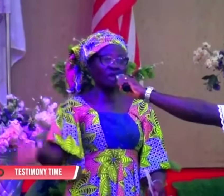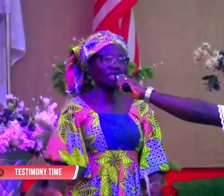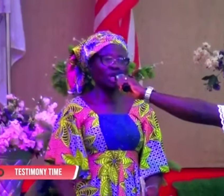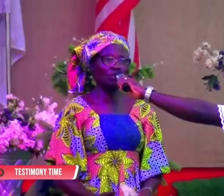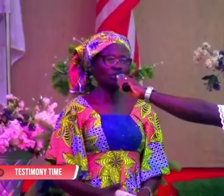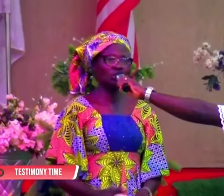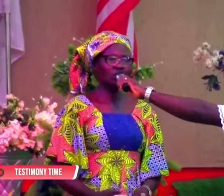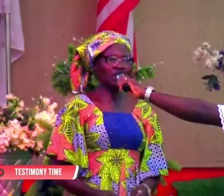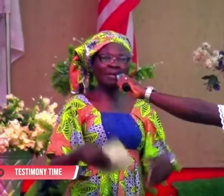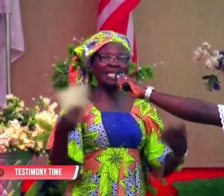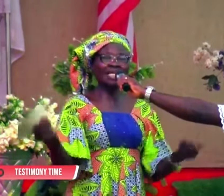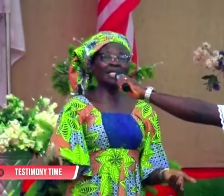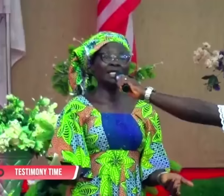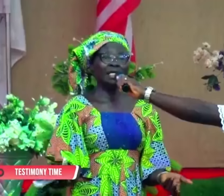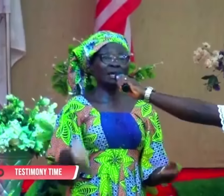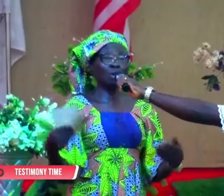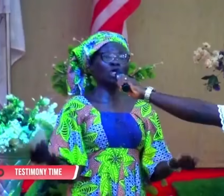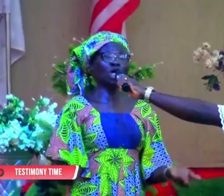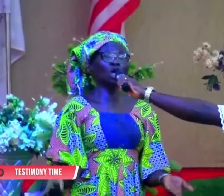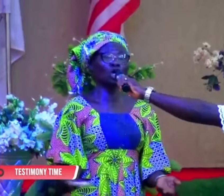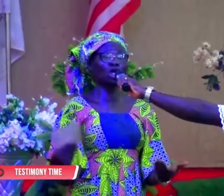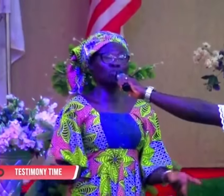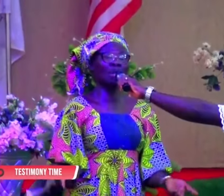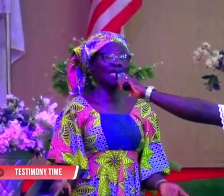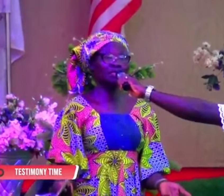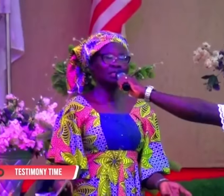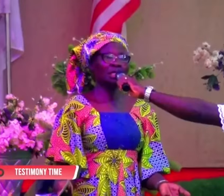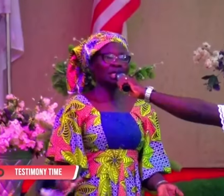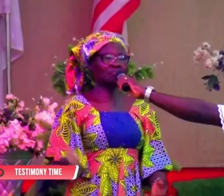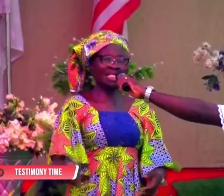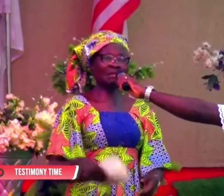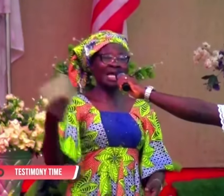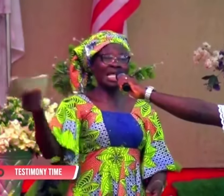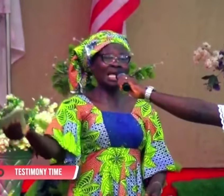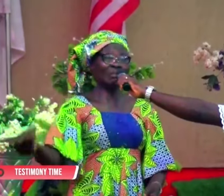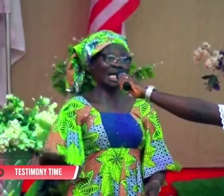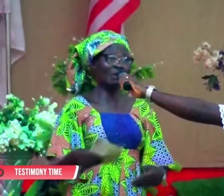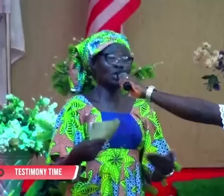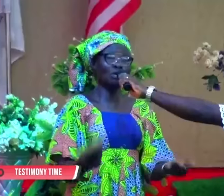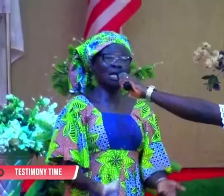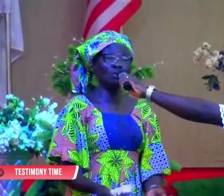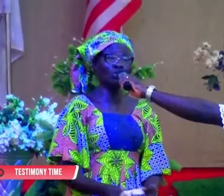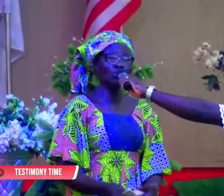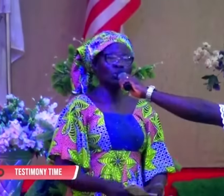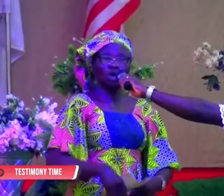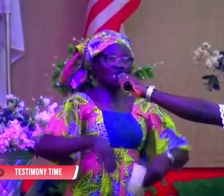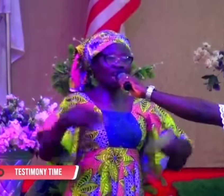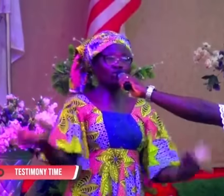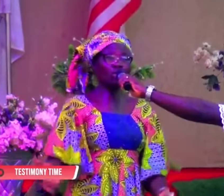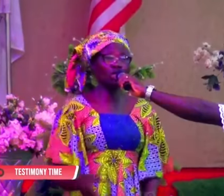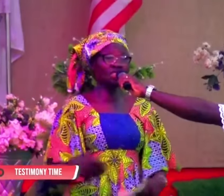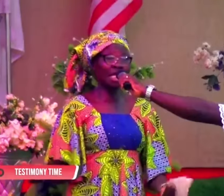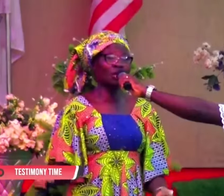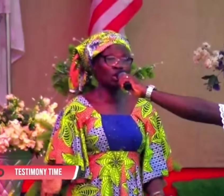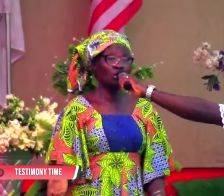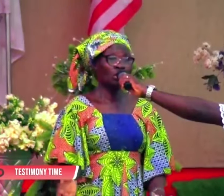wa furniture number ni egbogi olorun ro ton gbe ngba tan ma de ni e pada tawon olopa lo mu o ti keru ko